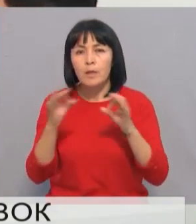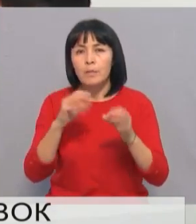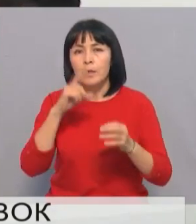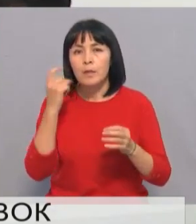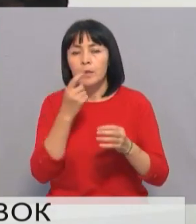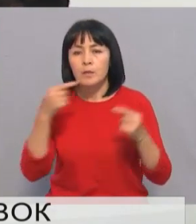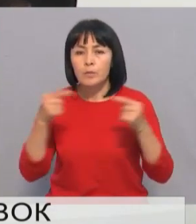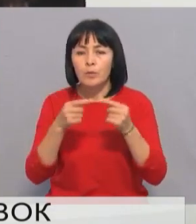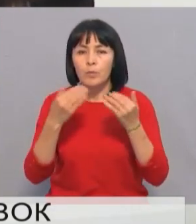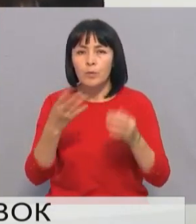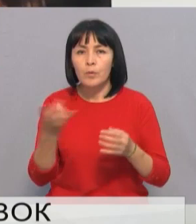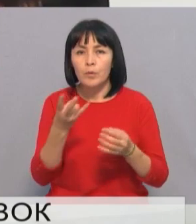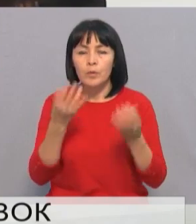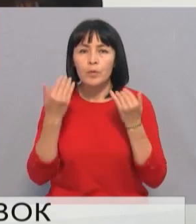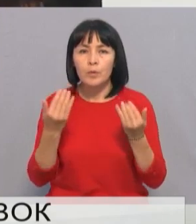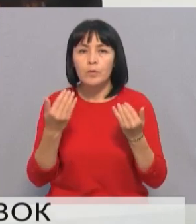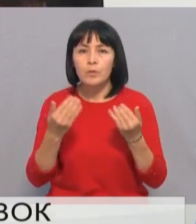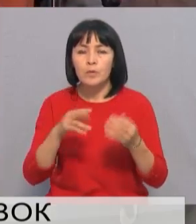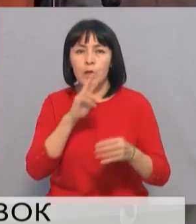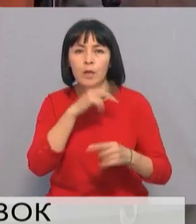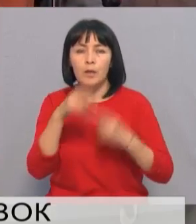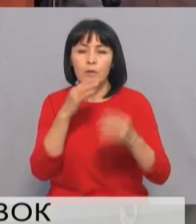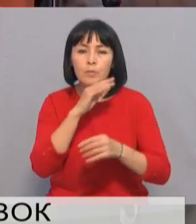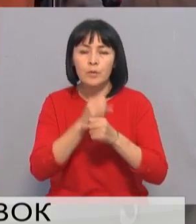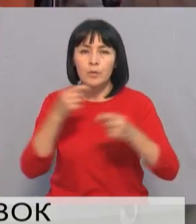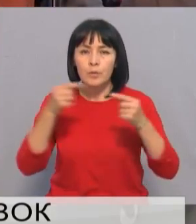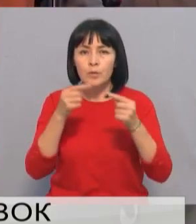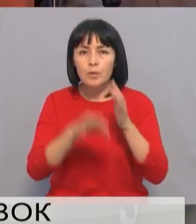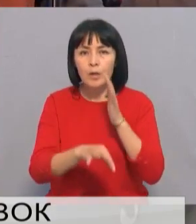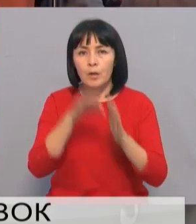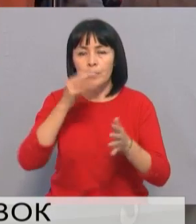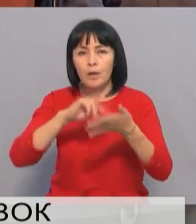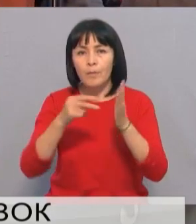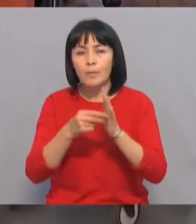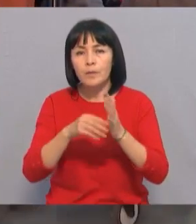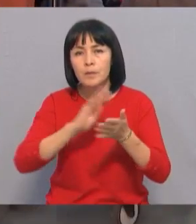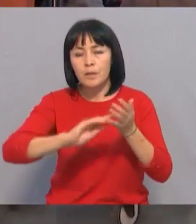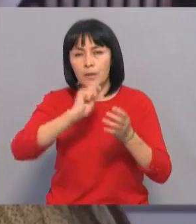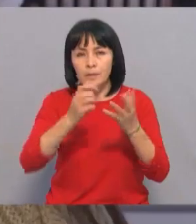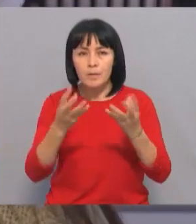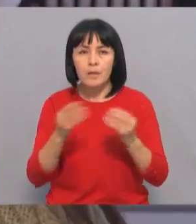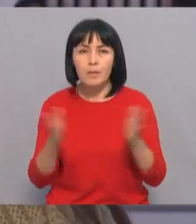экономически оправданным, социально значимым, жизнеспособным и с четко определенным планом действия. Заявления на